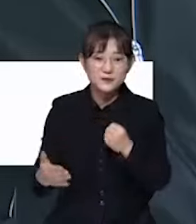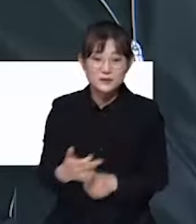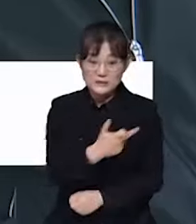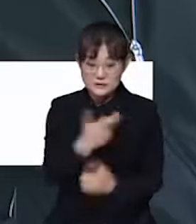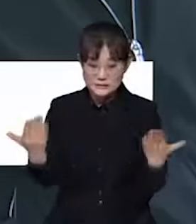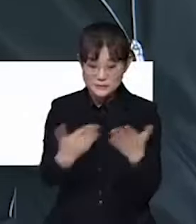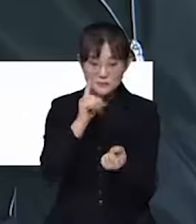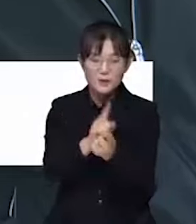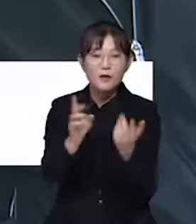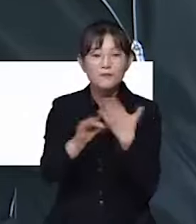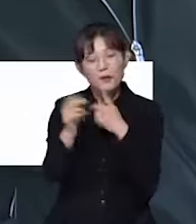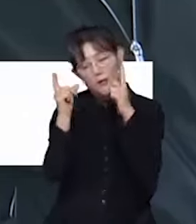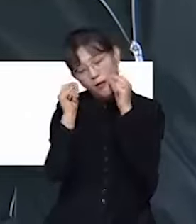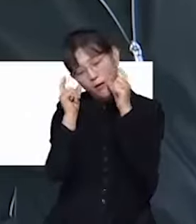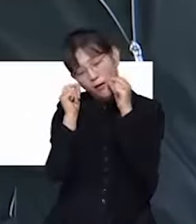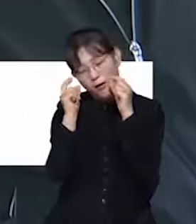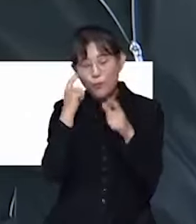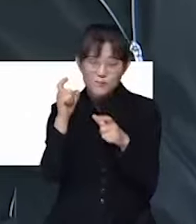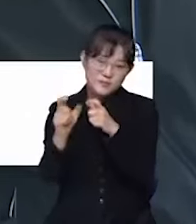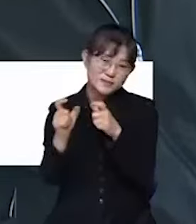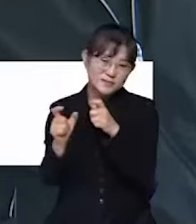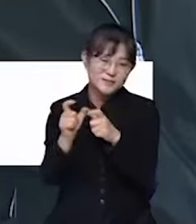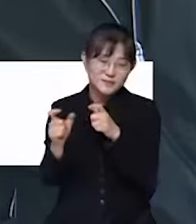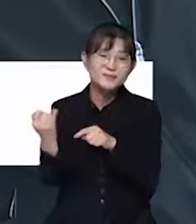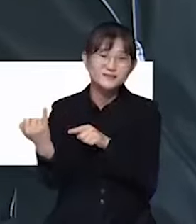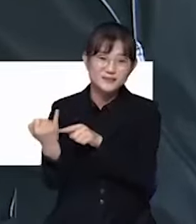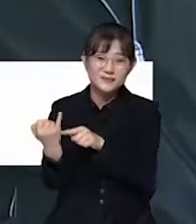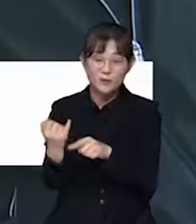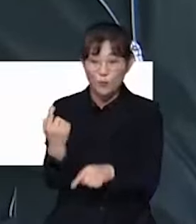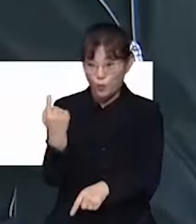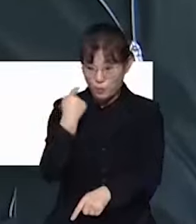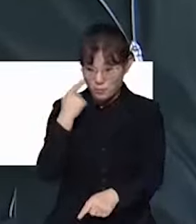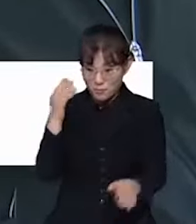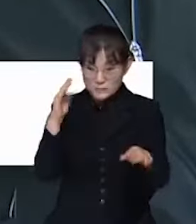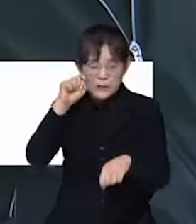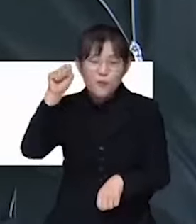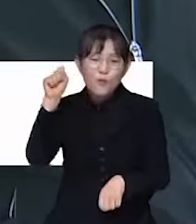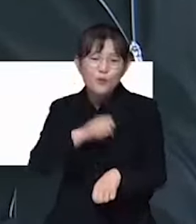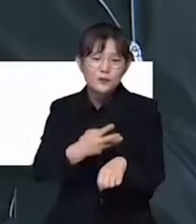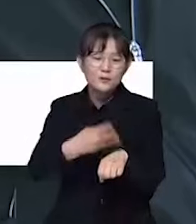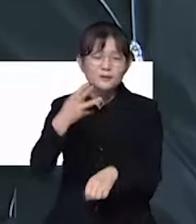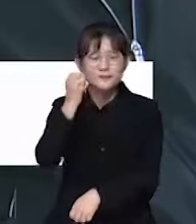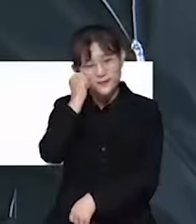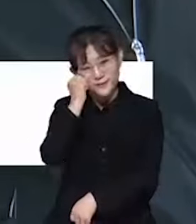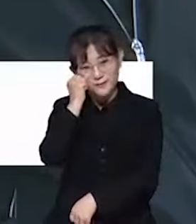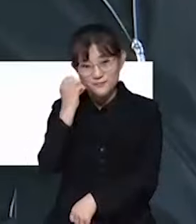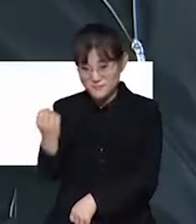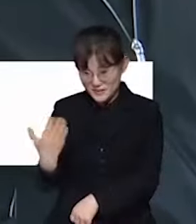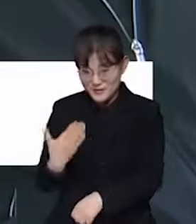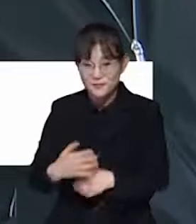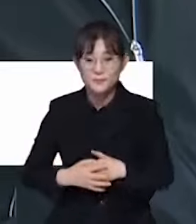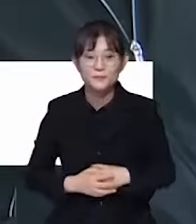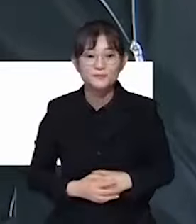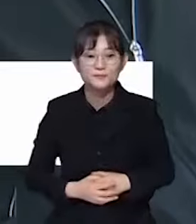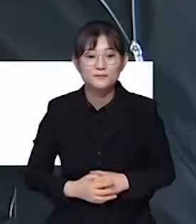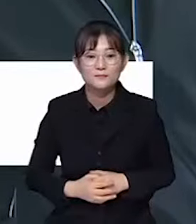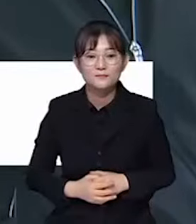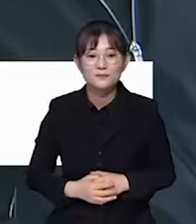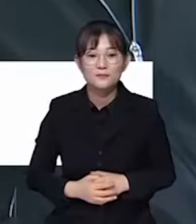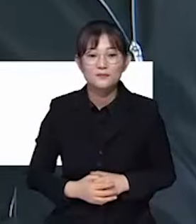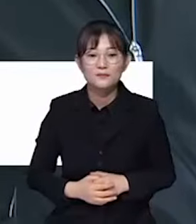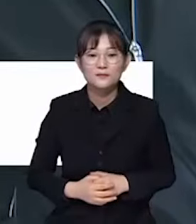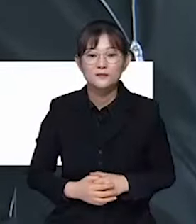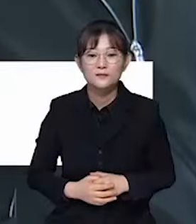큰일을 당하면 잠을 못 자고 고민하고 그래요. 어젯밤에도 3시에나 잠을 잤대요. 그러니까 나는